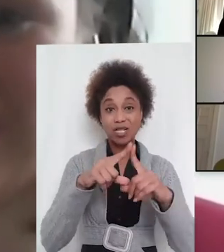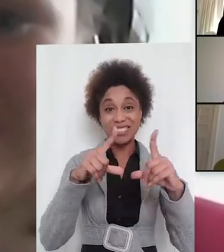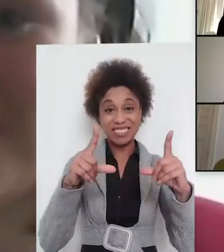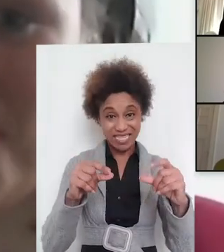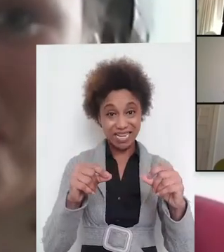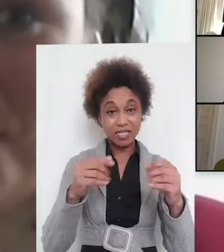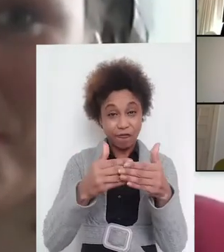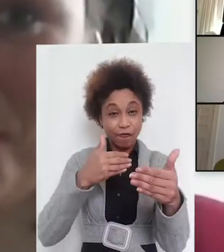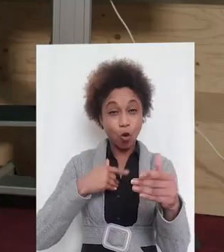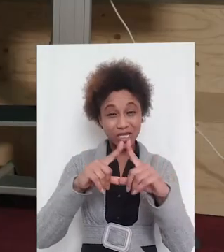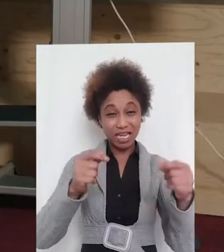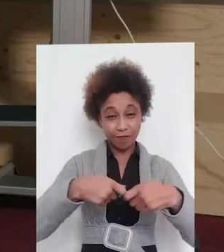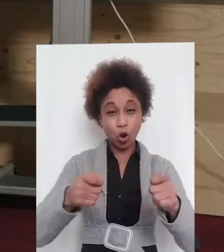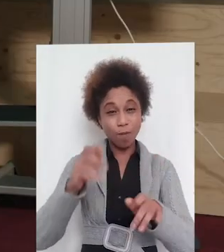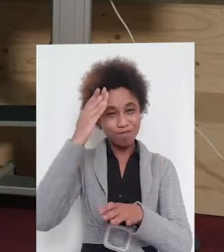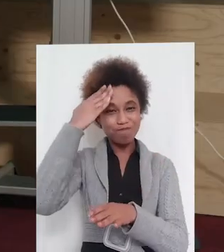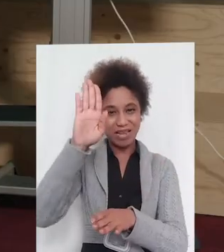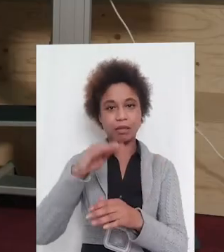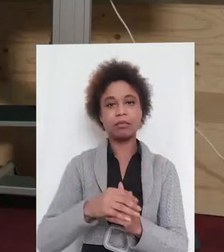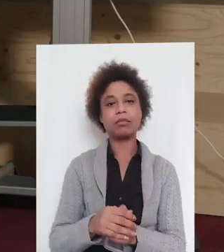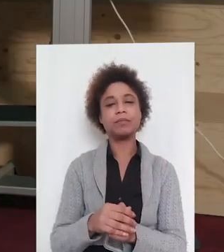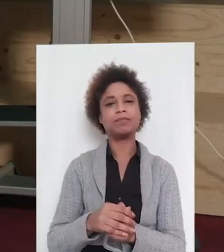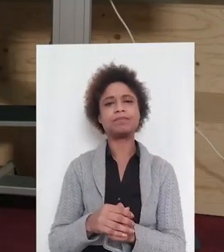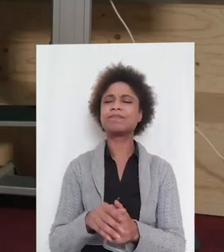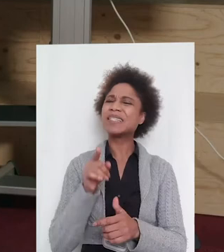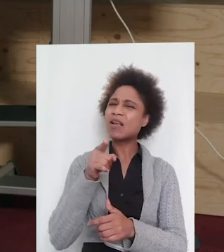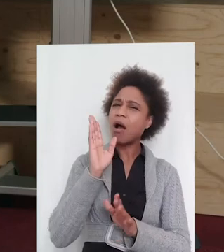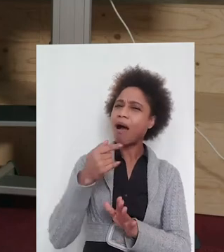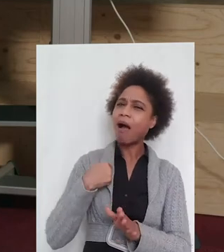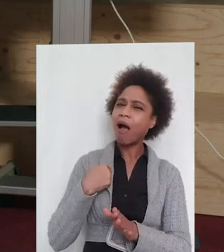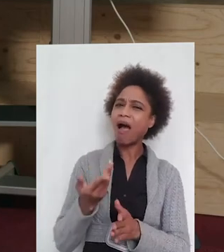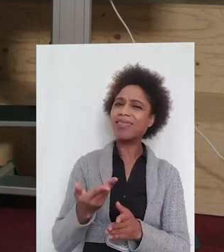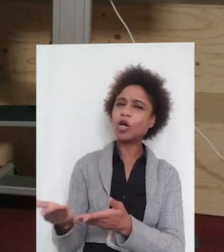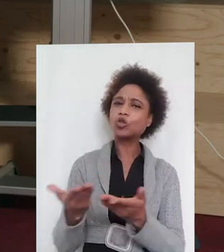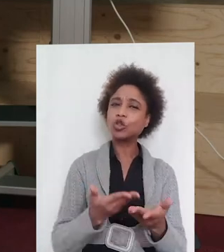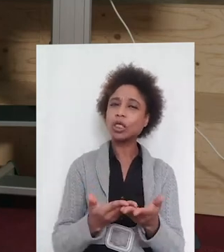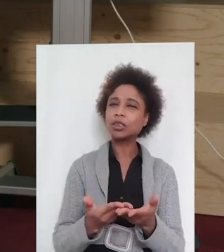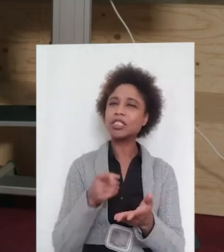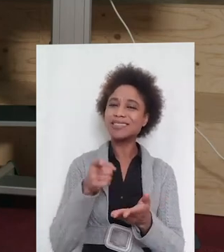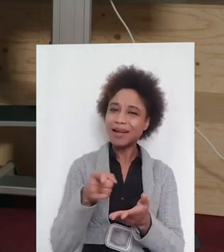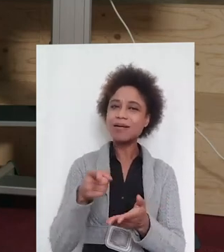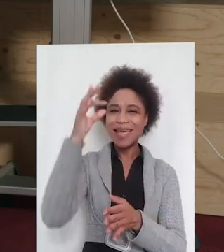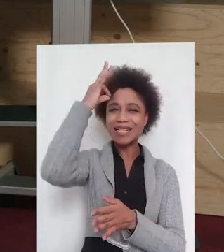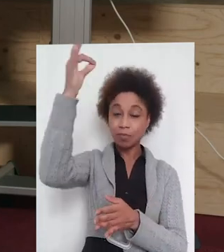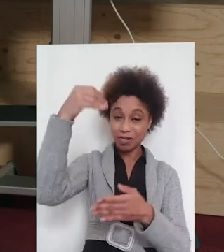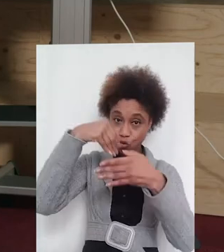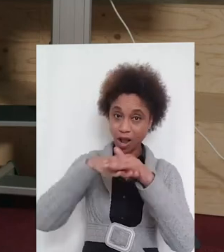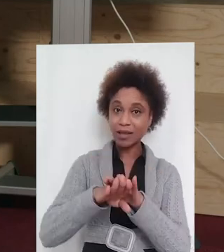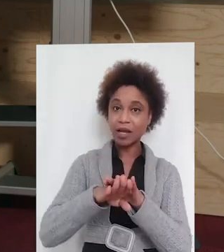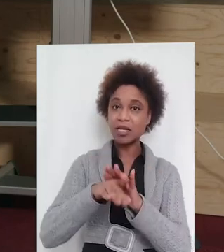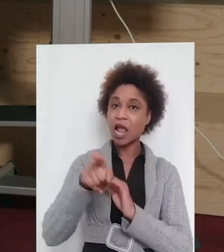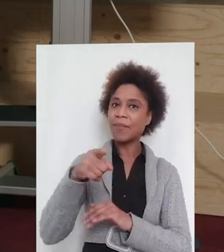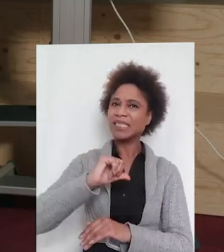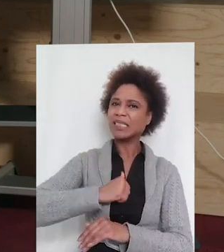is. En ik heb jou nou net een beetje geïntroduceerd als de expert op toegankelijkheid. Heb jij nou wel eens zelf een